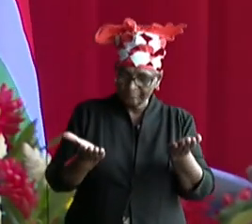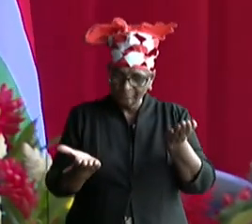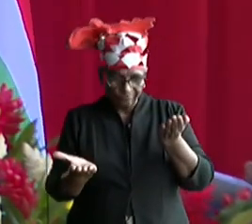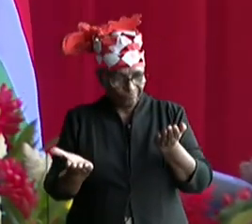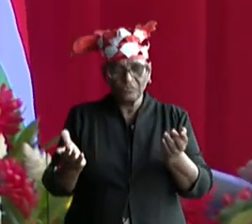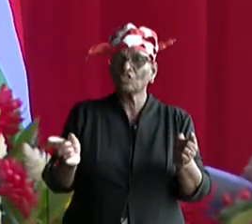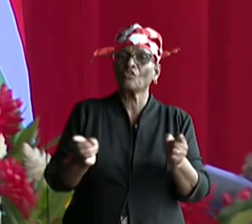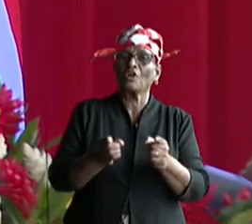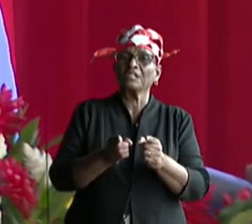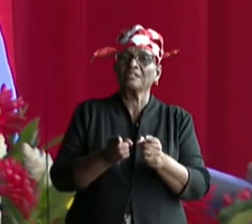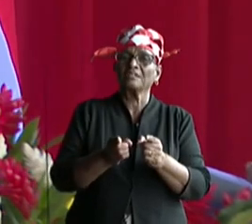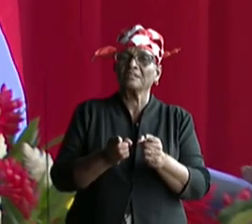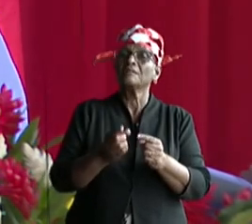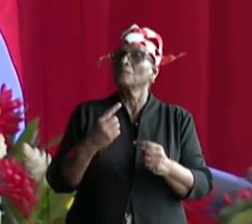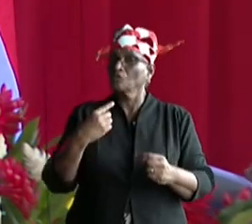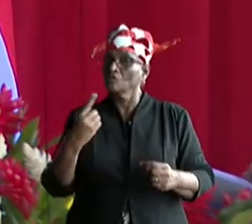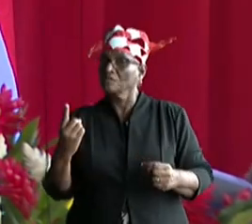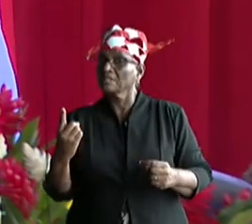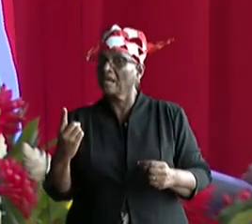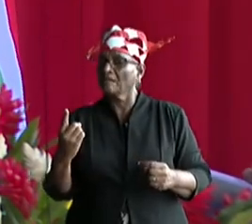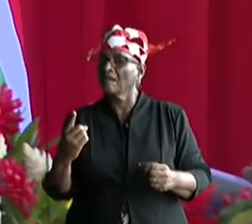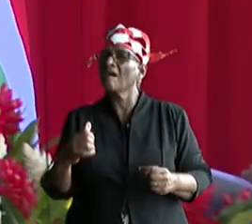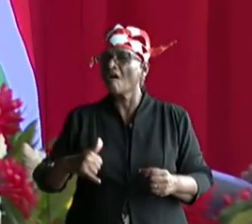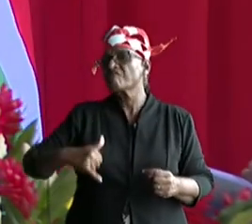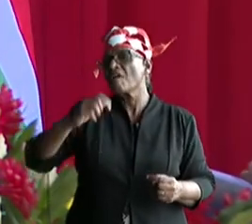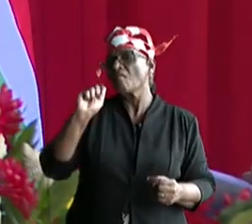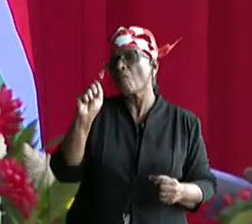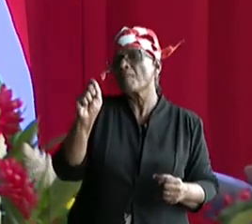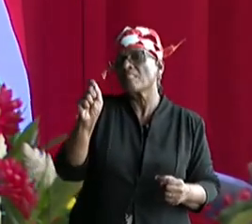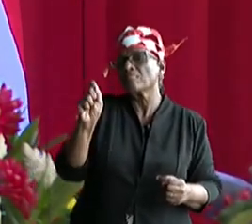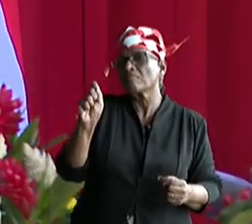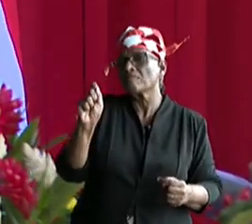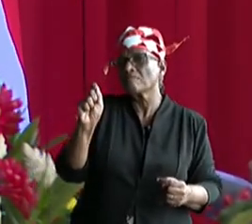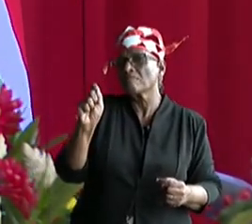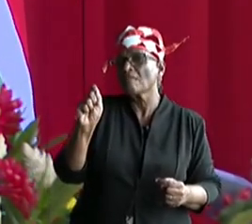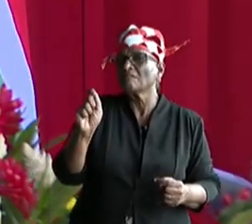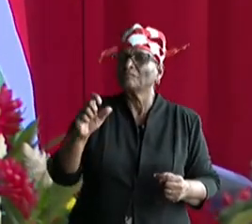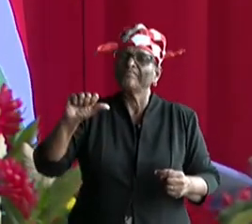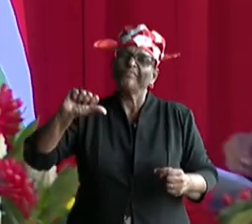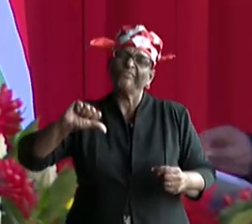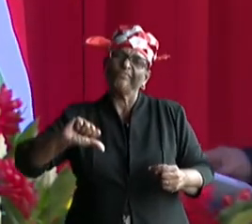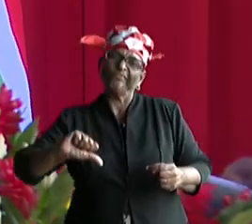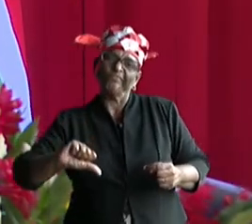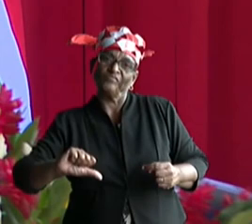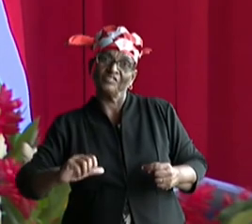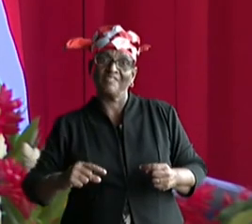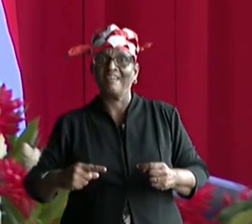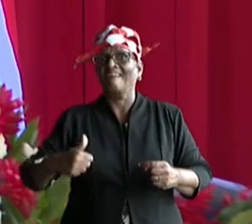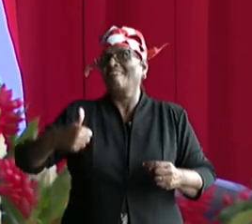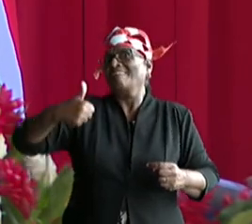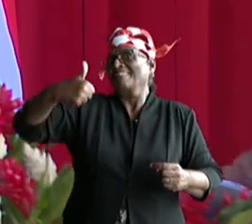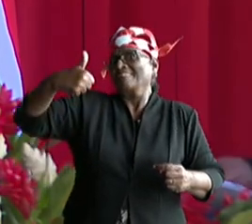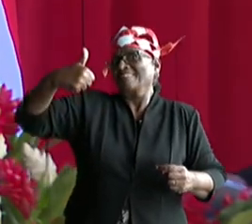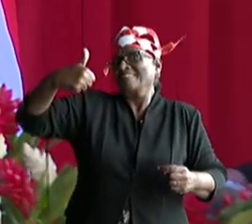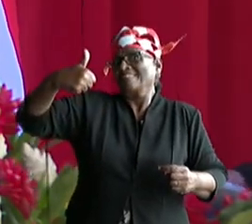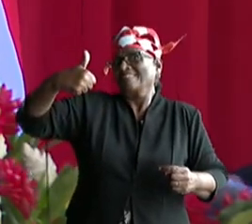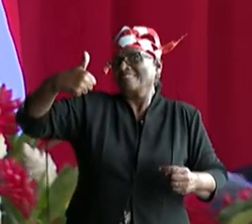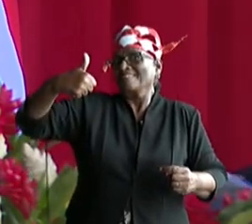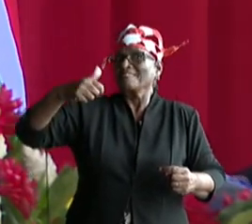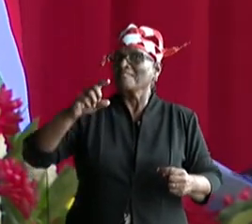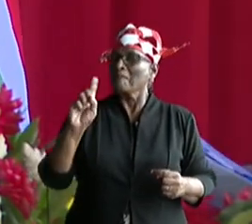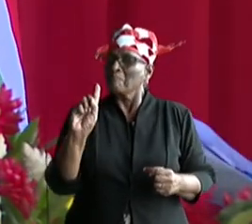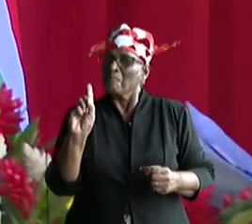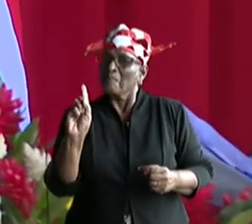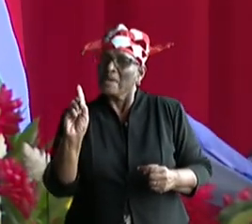kort, dan moeten we zeggen dat wij vele momenten hebben gehad van ups en downs. We hebben